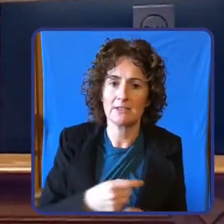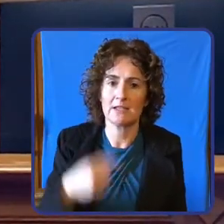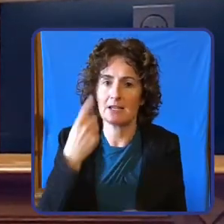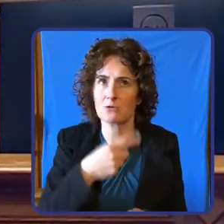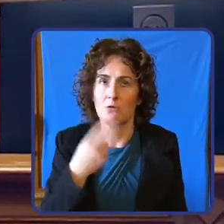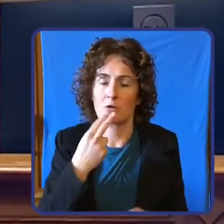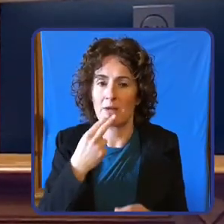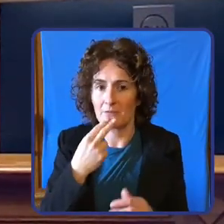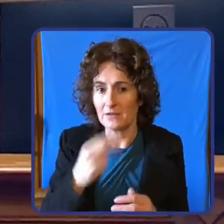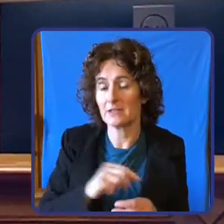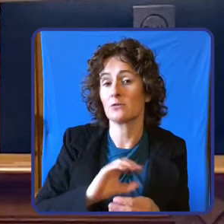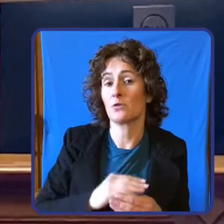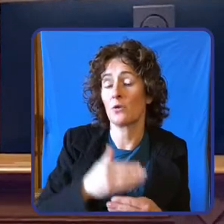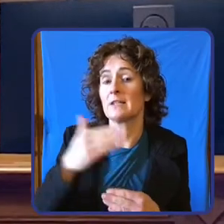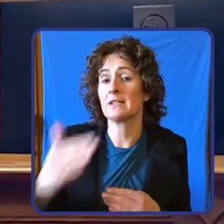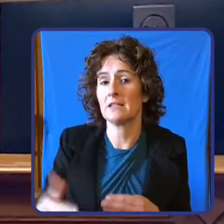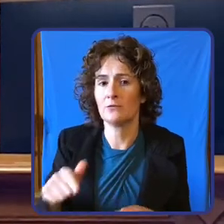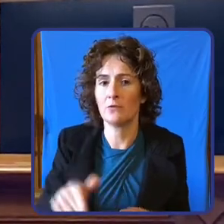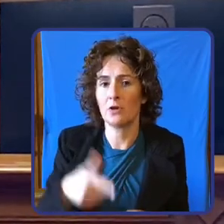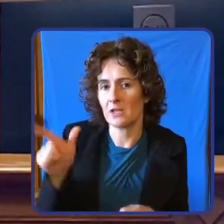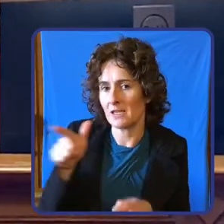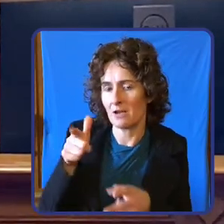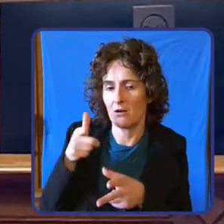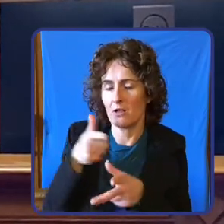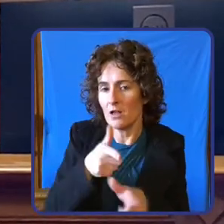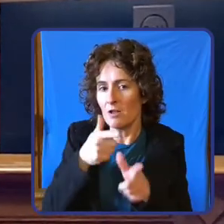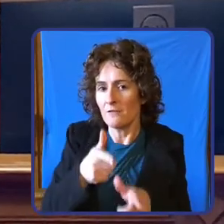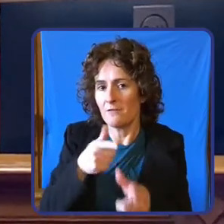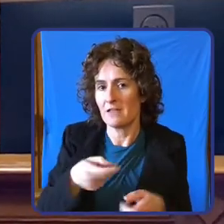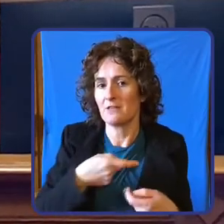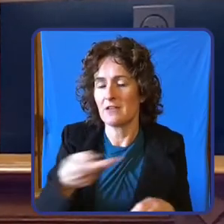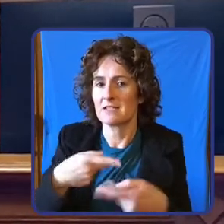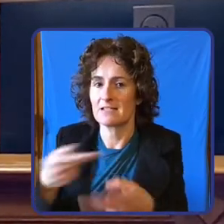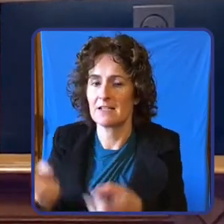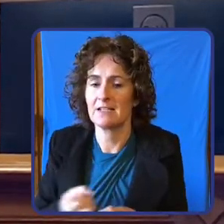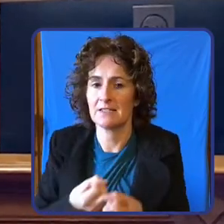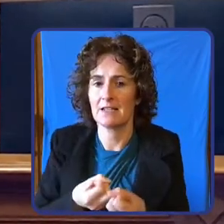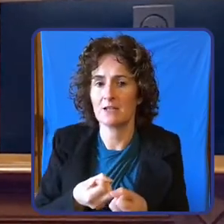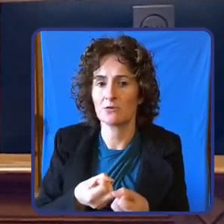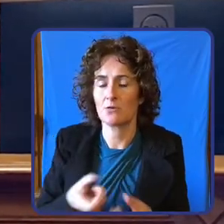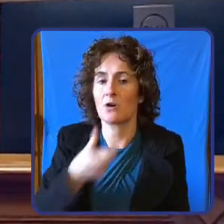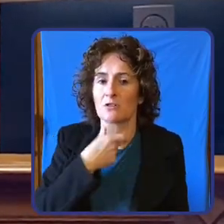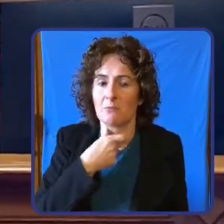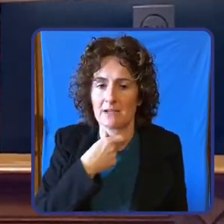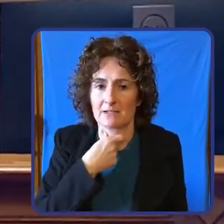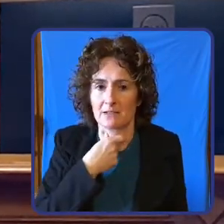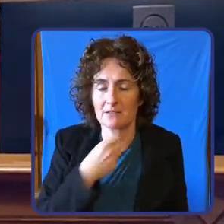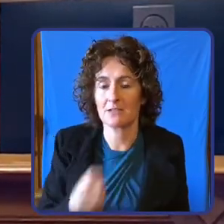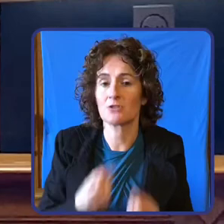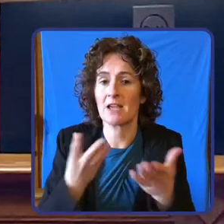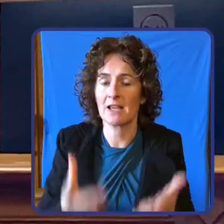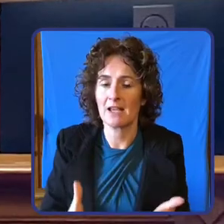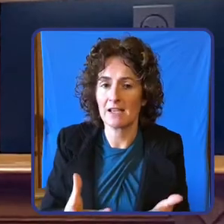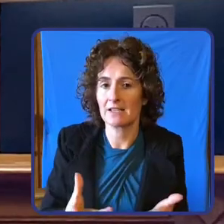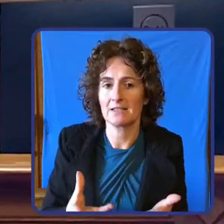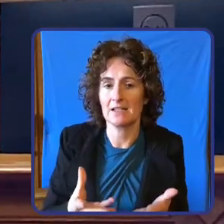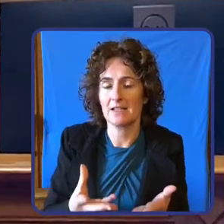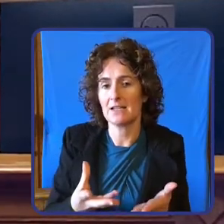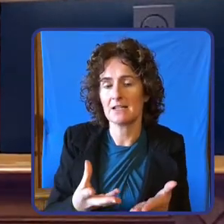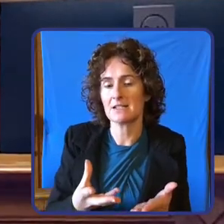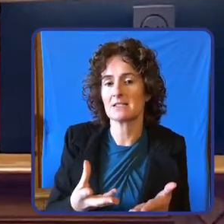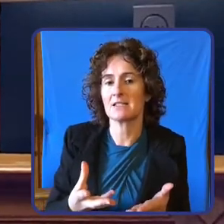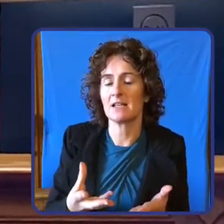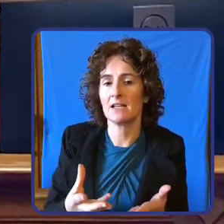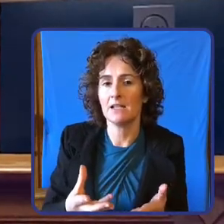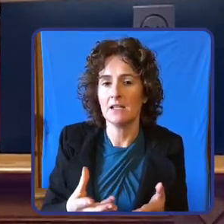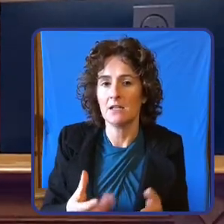az Európai Uniós fegyverszállításokat, ki az a magyar politikus, aki engedélyezte magyar lajstromlőgépek használatát ukrajnai fegyverszállításra,